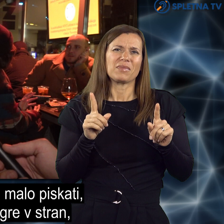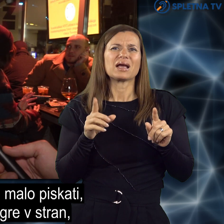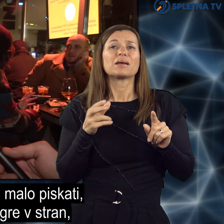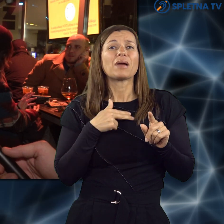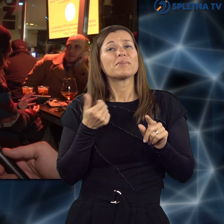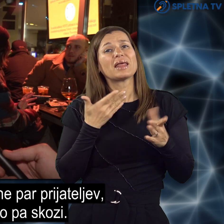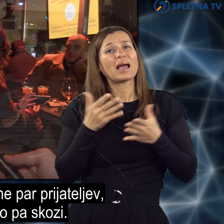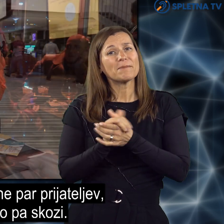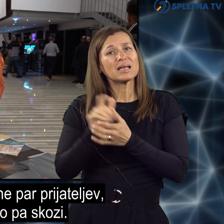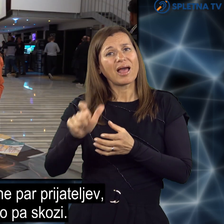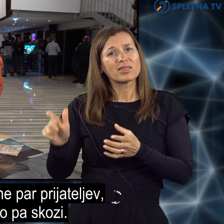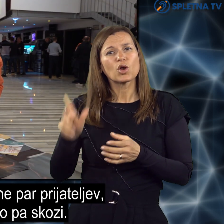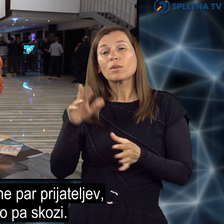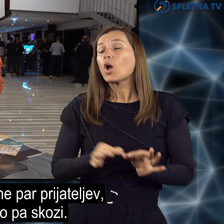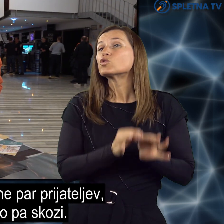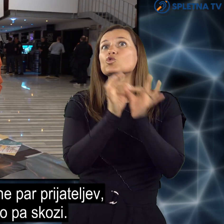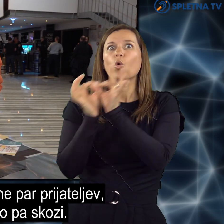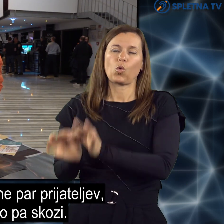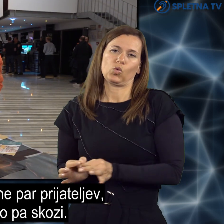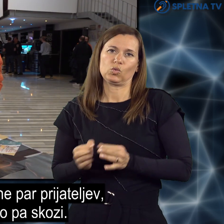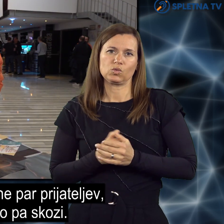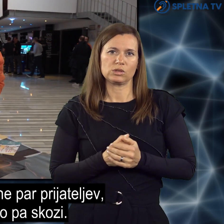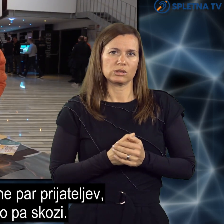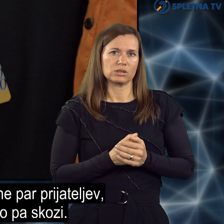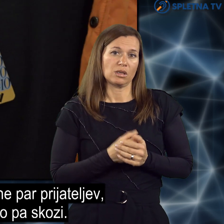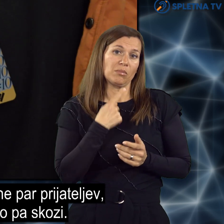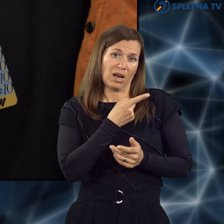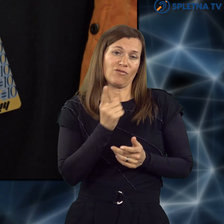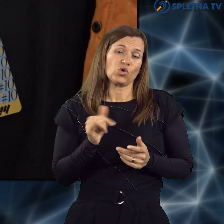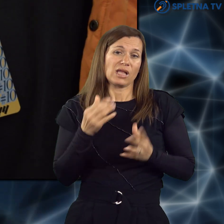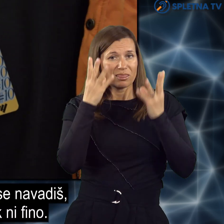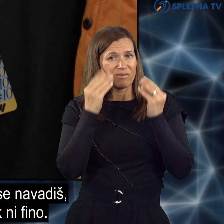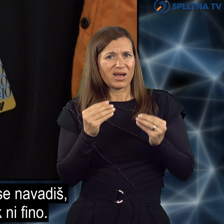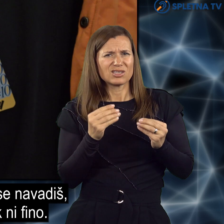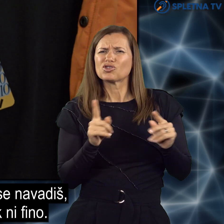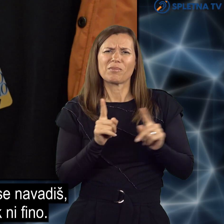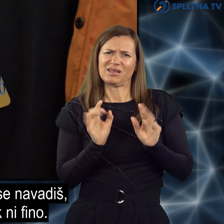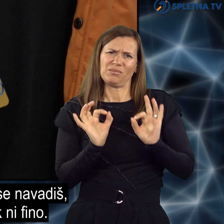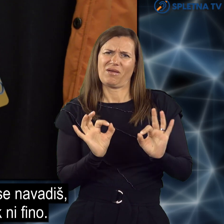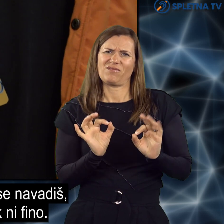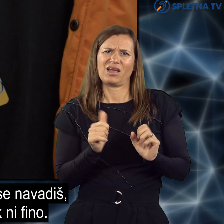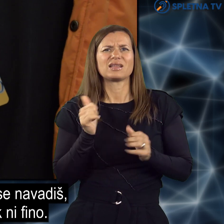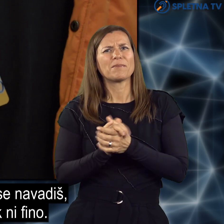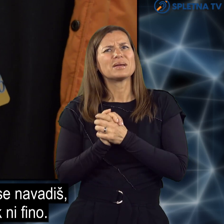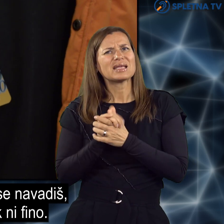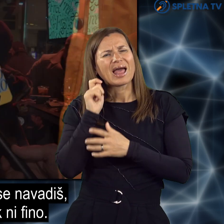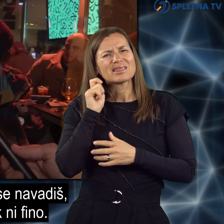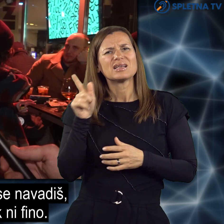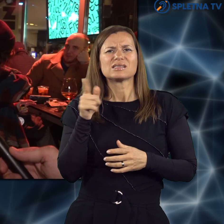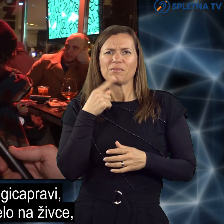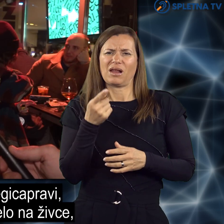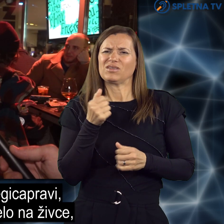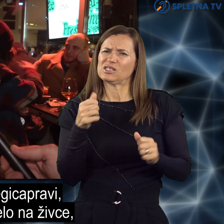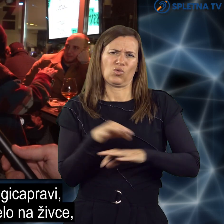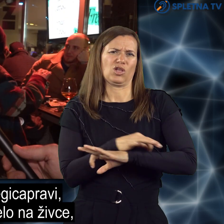Pa gre v stran, ampak imam ene par prijateljev, ko ga imajo pa skozi. Pa je, da se navadiš, ampak da ni fajn.